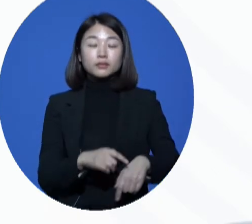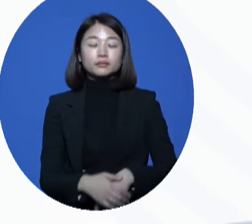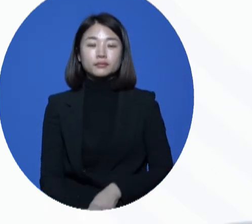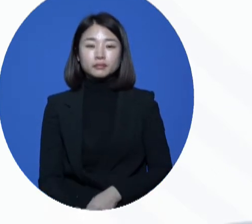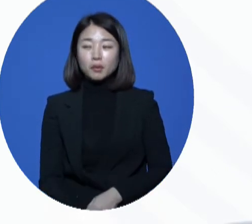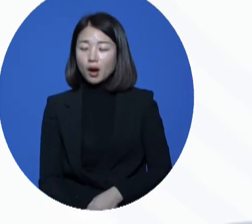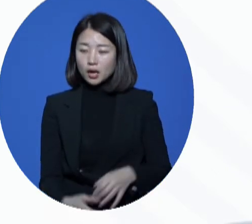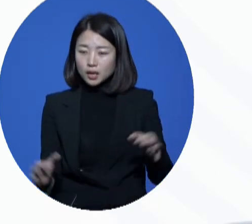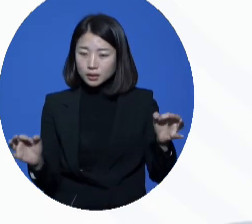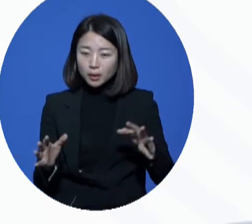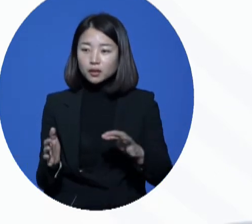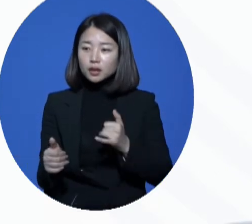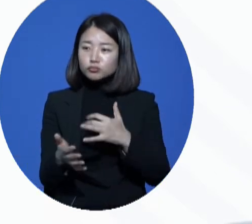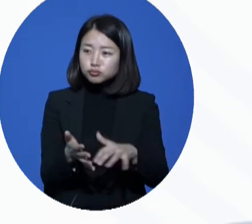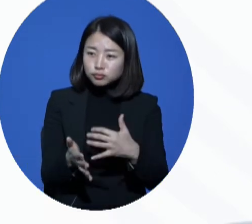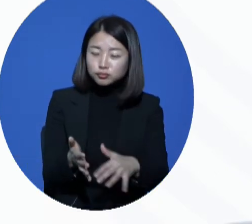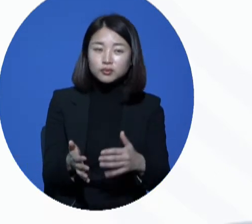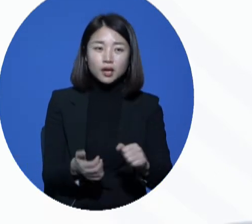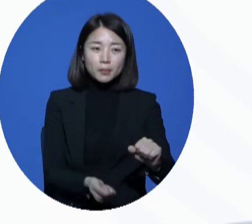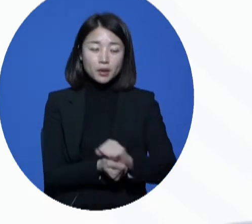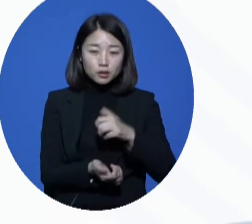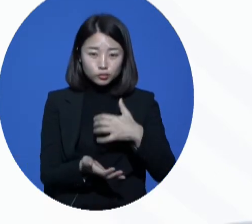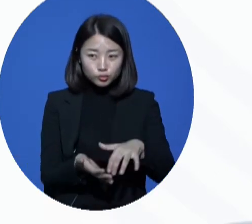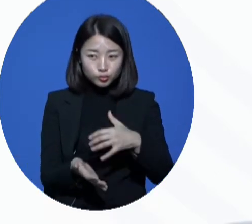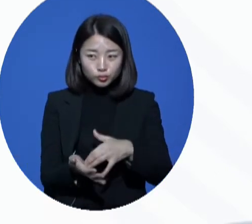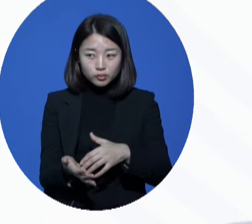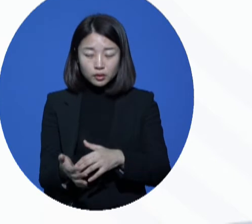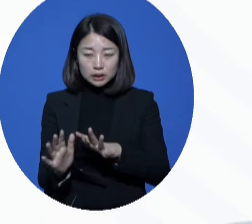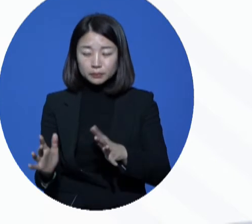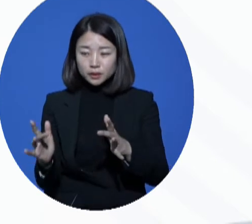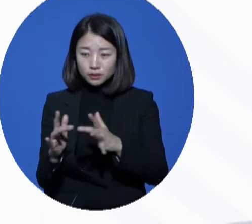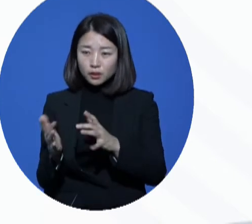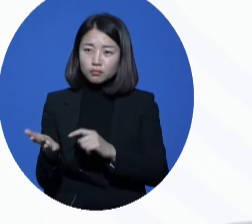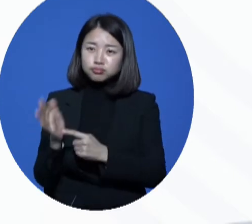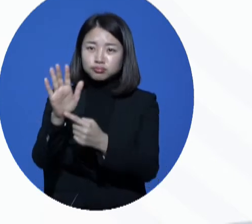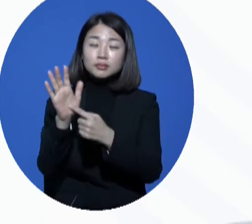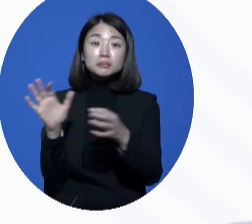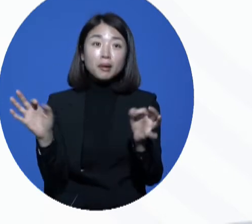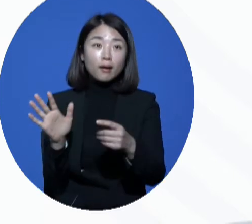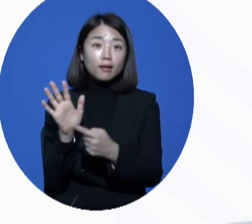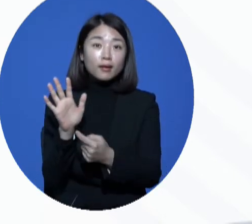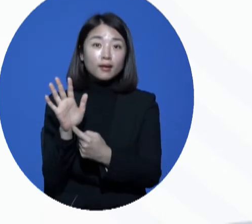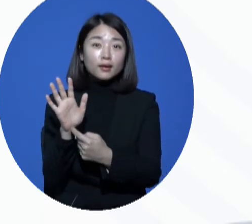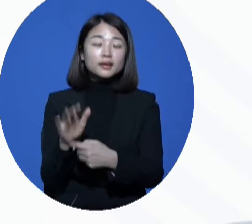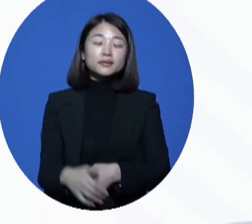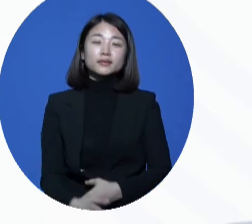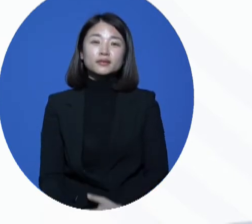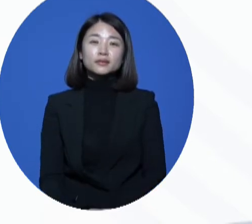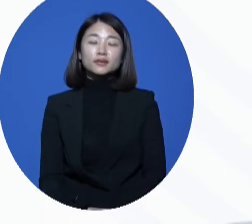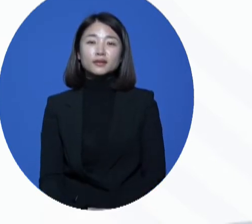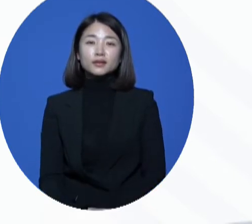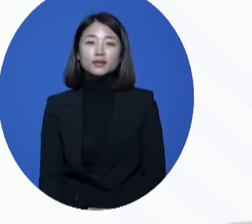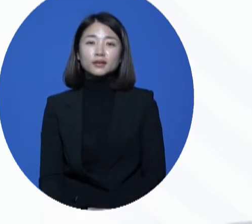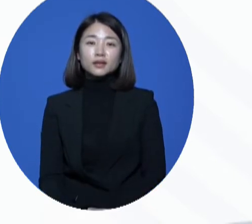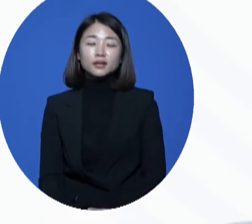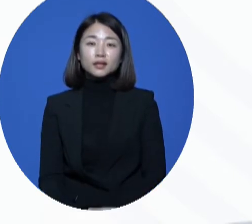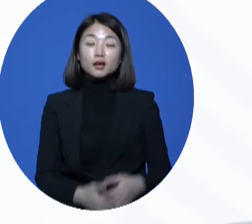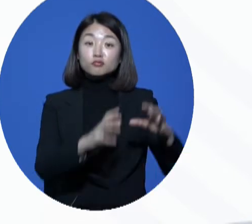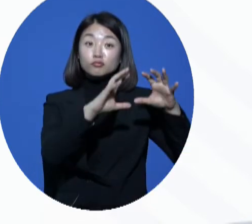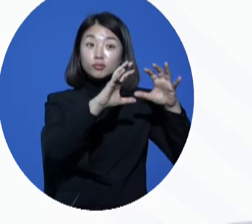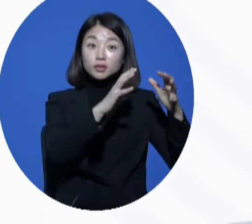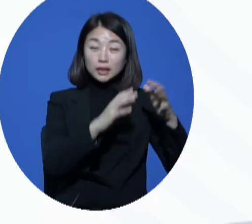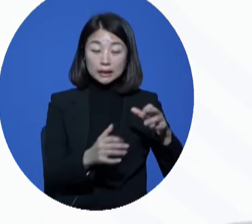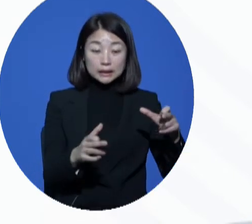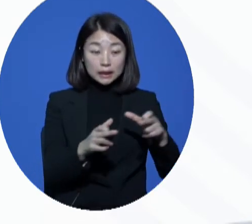경로와 동선이 안내되고 감염 현황이 실시간으로 사실 전해지고 있는데요. 그럼에도 불구하고 국가 차원의